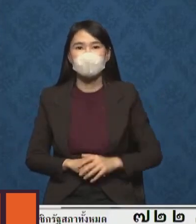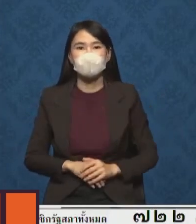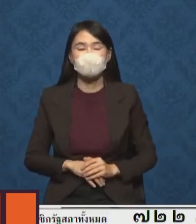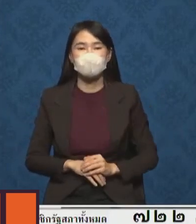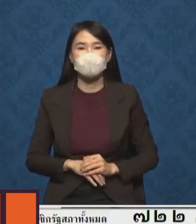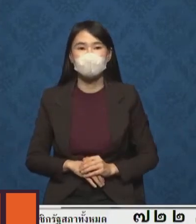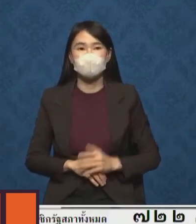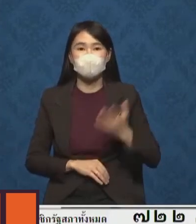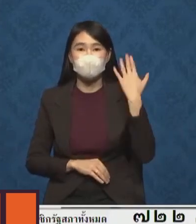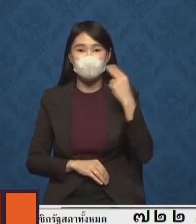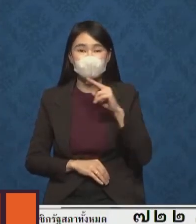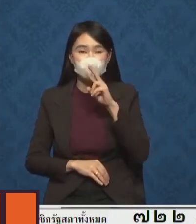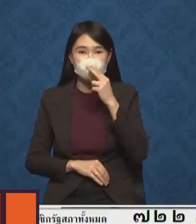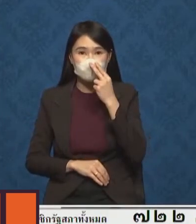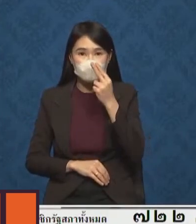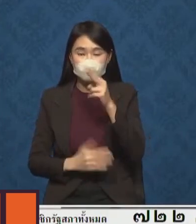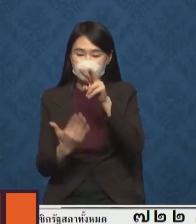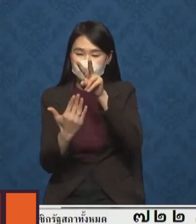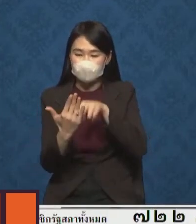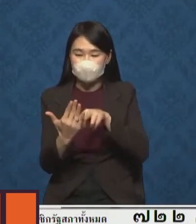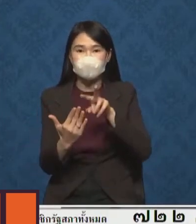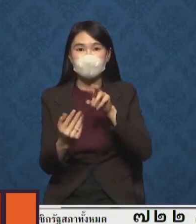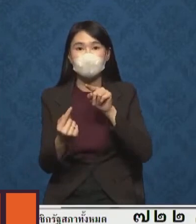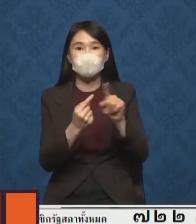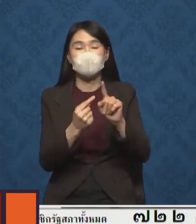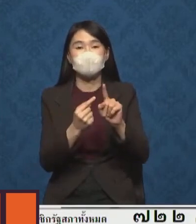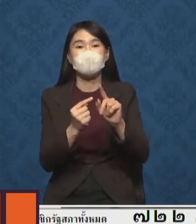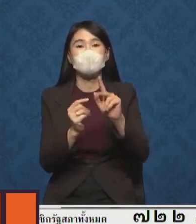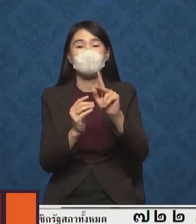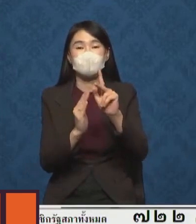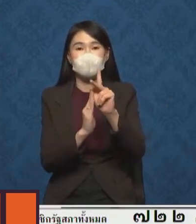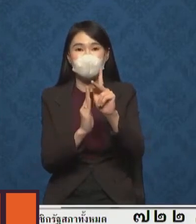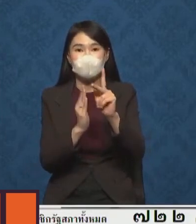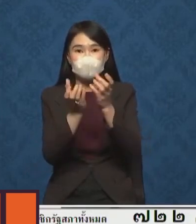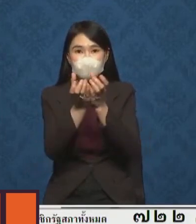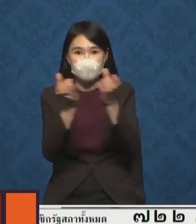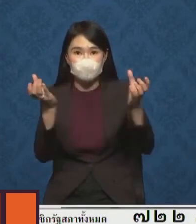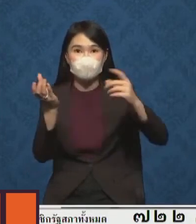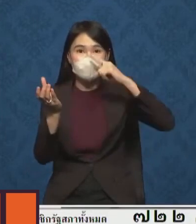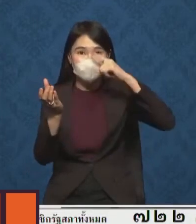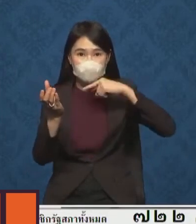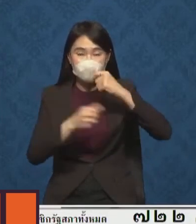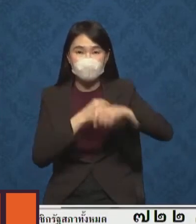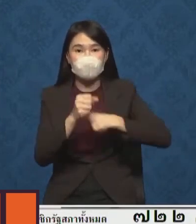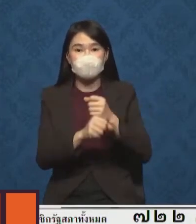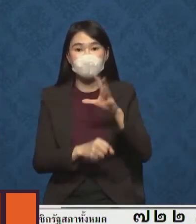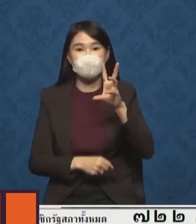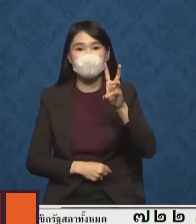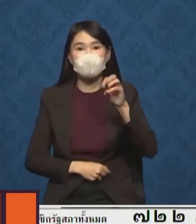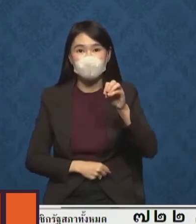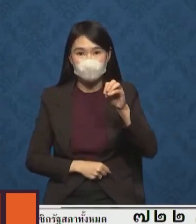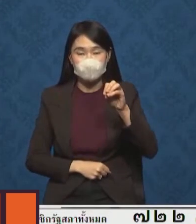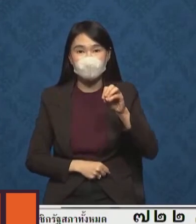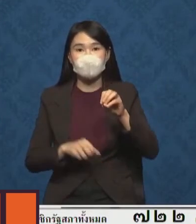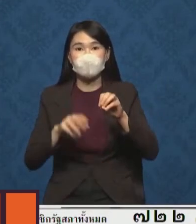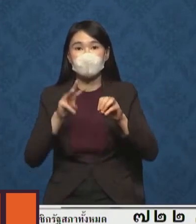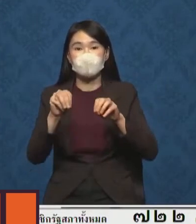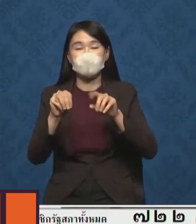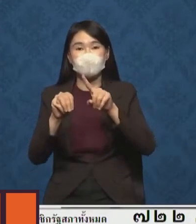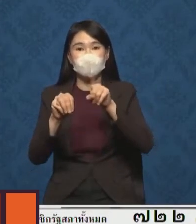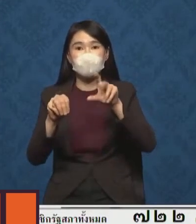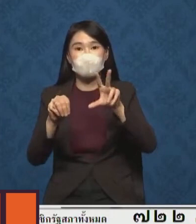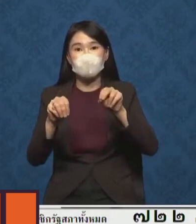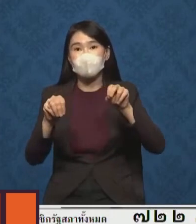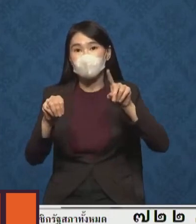เพราวาเมื่ออ่านรัฐธรมนูยแ่งราชานจ Beyonddevits avon.260โยเพราอย่ยิ่งในมาตา 13